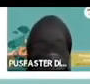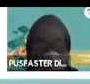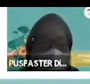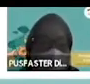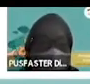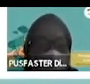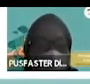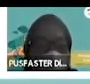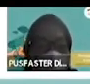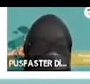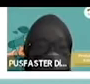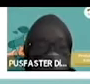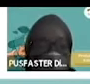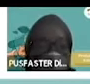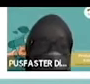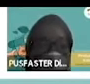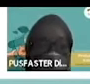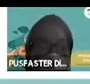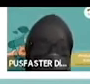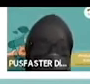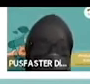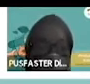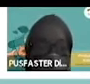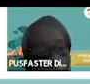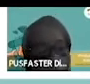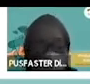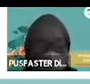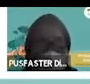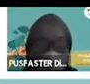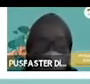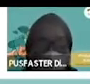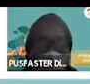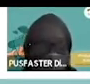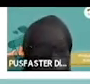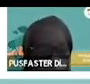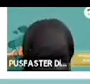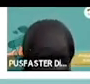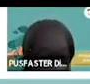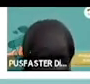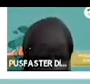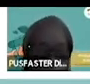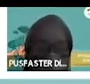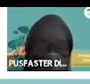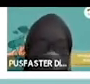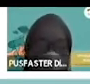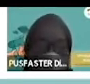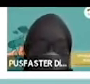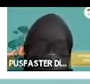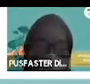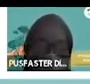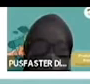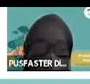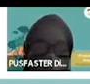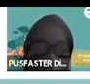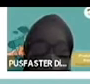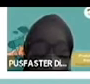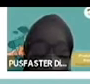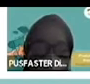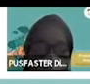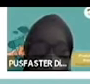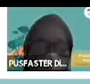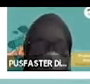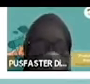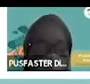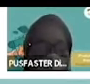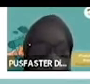dari pusat fasilitasi the pelan-pelan ya karena panjang sekali 086 teratur